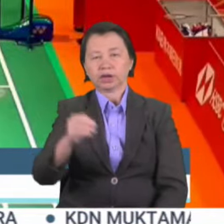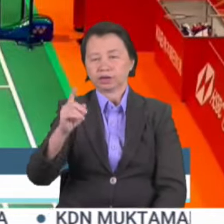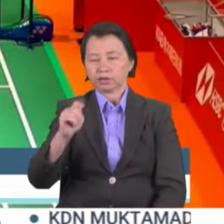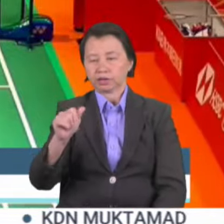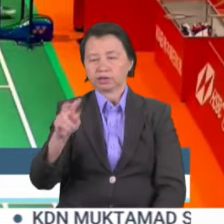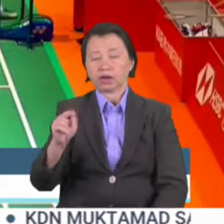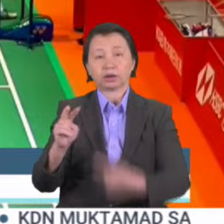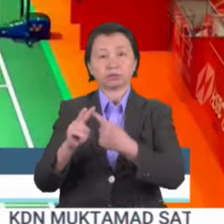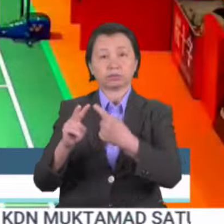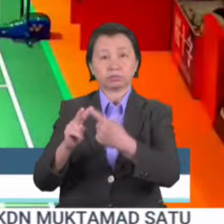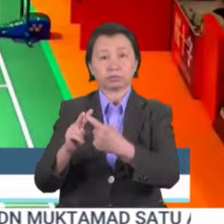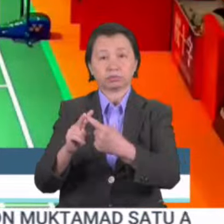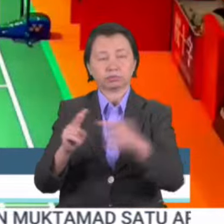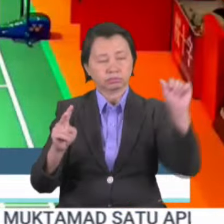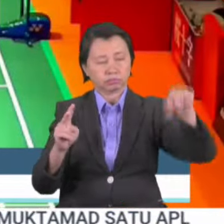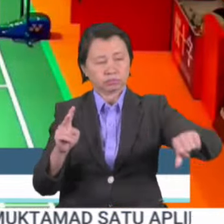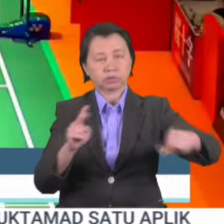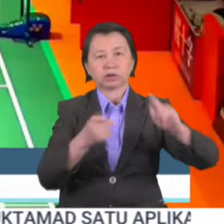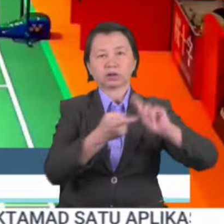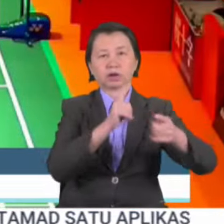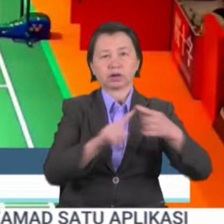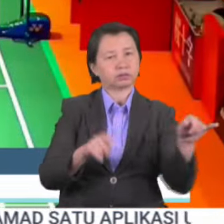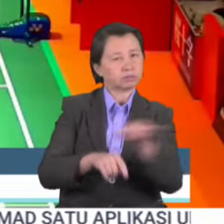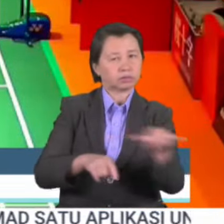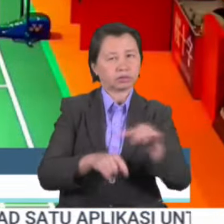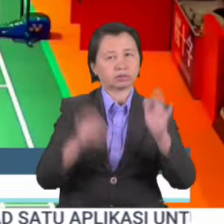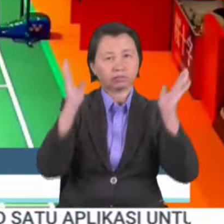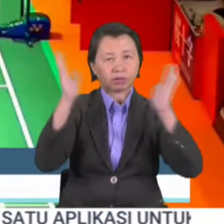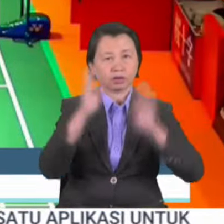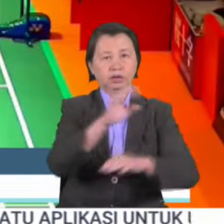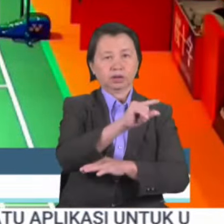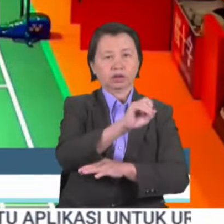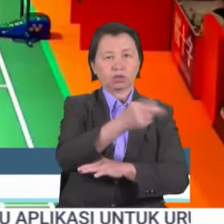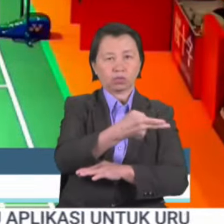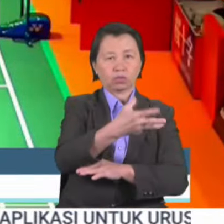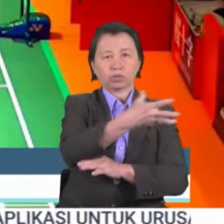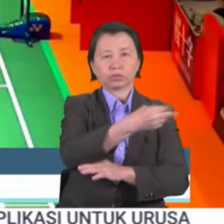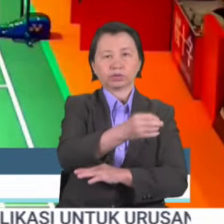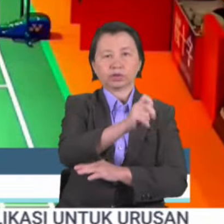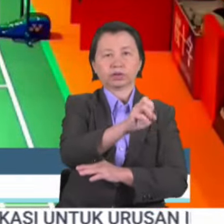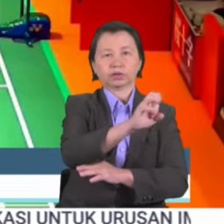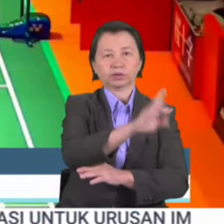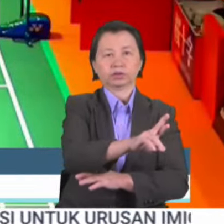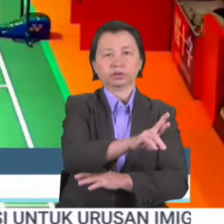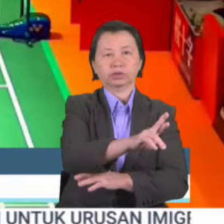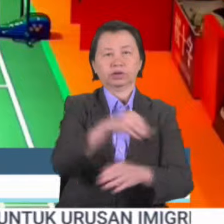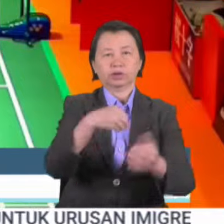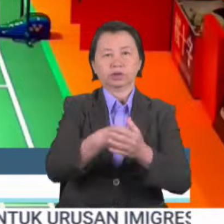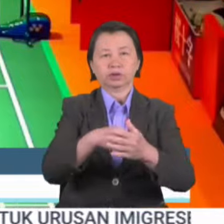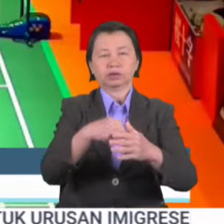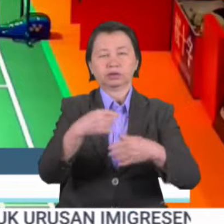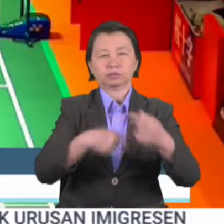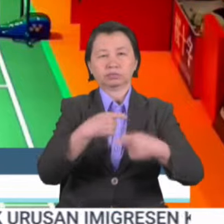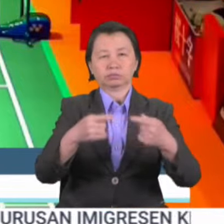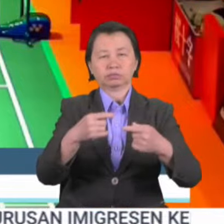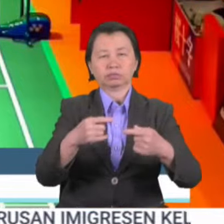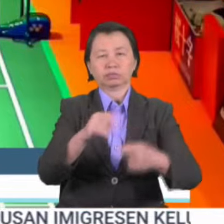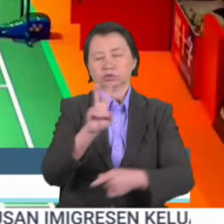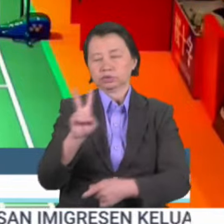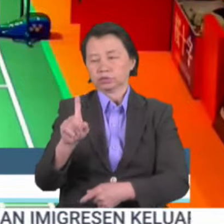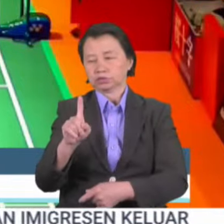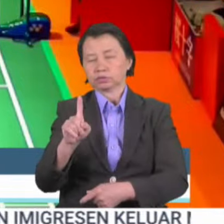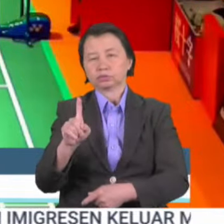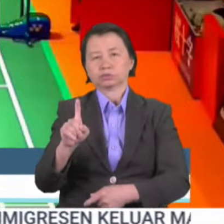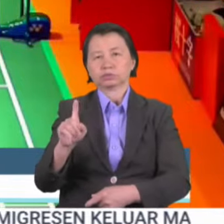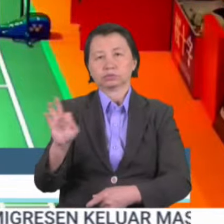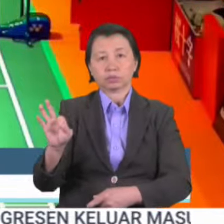Wee Kiong menyina untuk menumpaskan rakan senegara Koh Zifei Nurizuddin Rumsani dalam aksi straight set